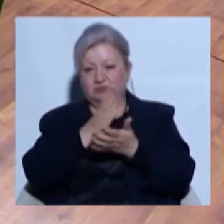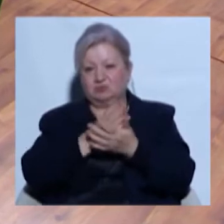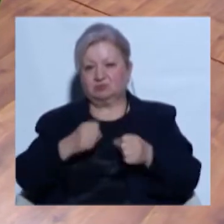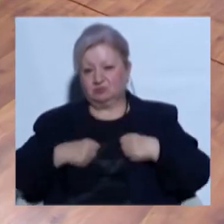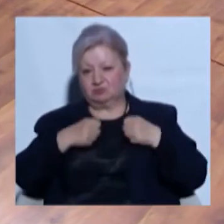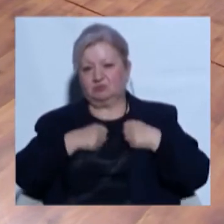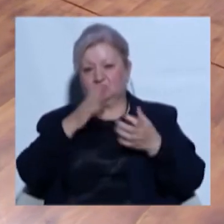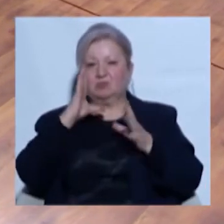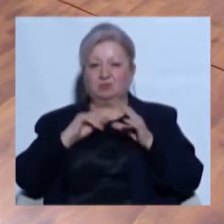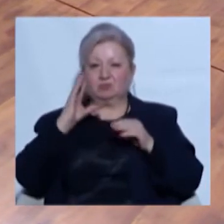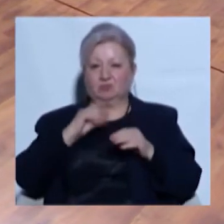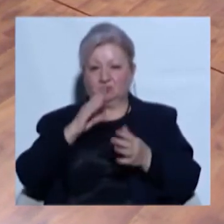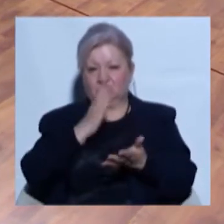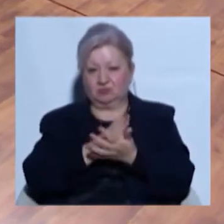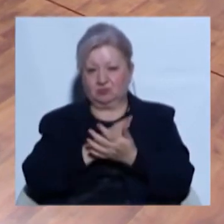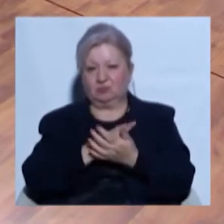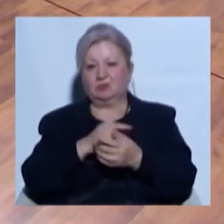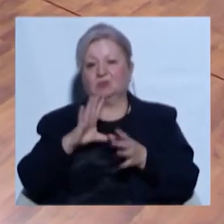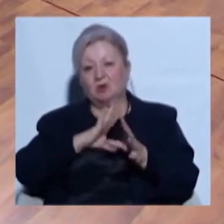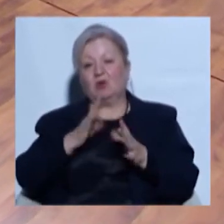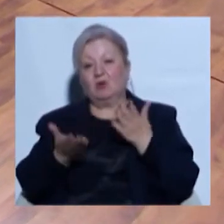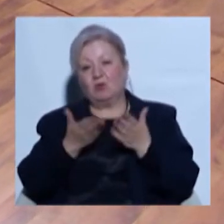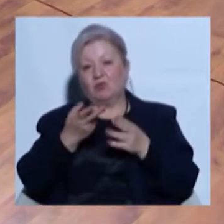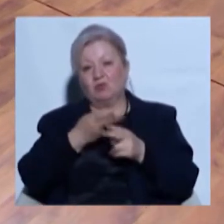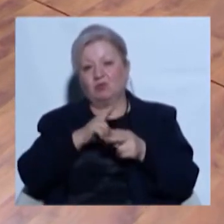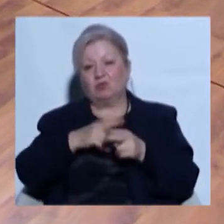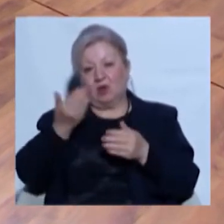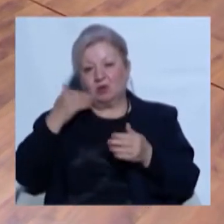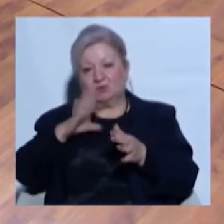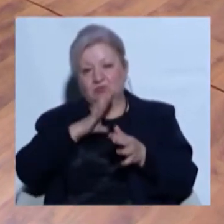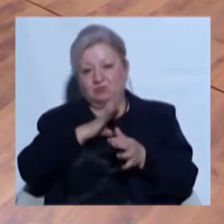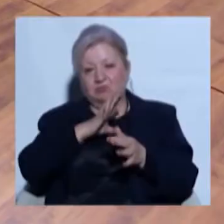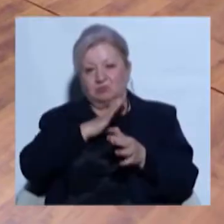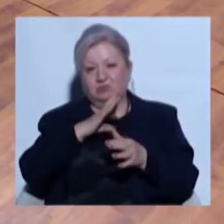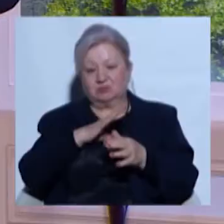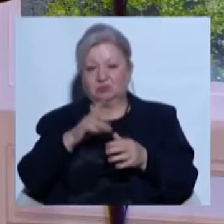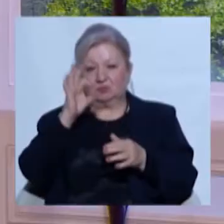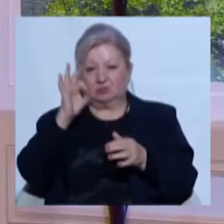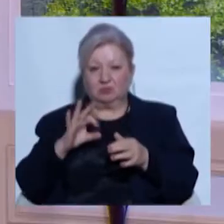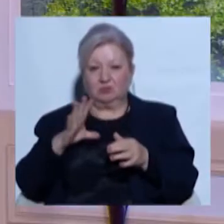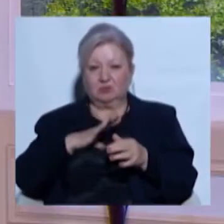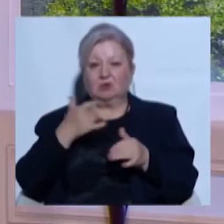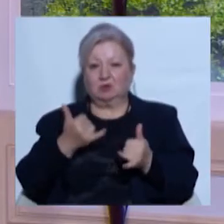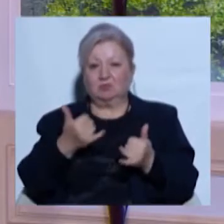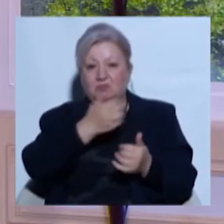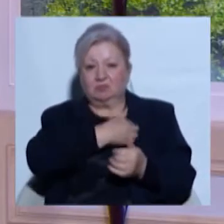კიდეც. ყოველ შემთხვევაში ხშირად ახერხებდა ამას. Ახლა მე მინდა ძალიან